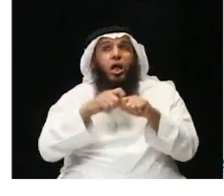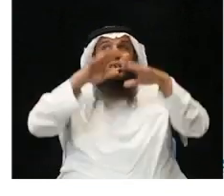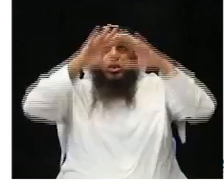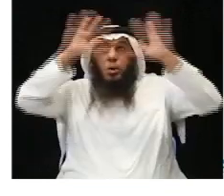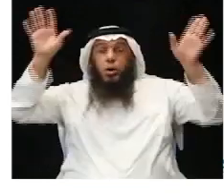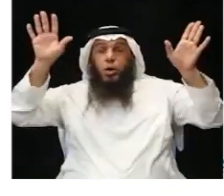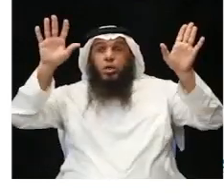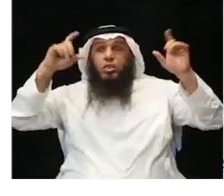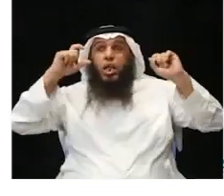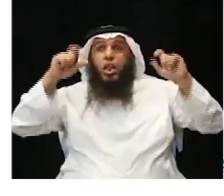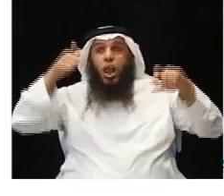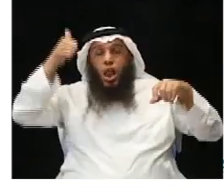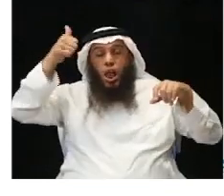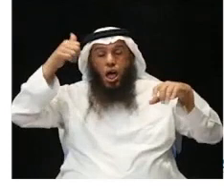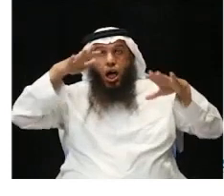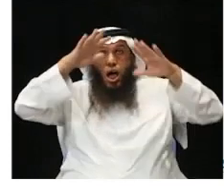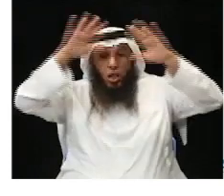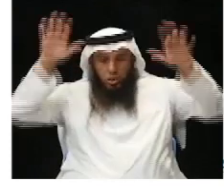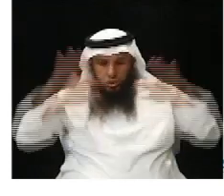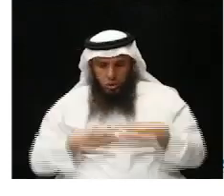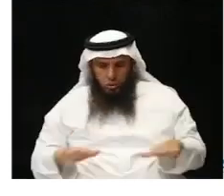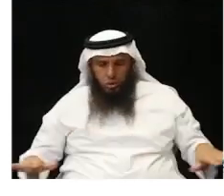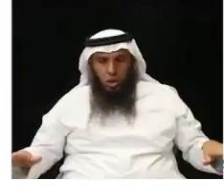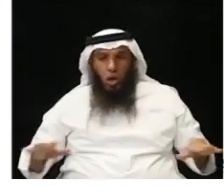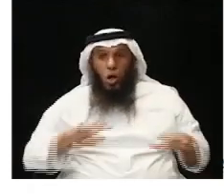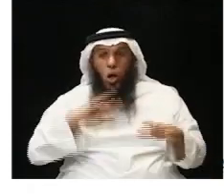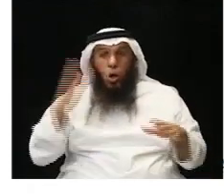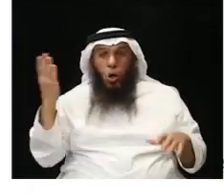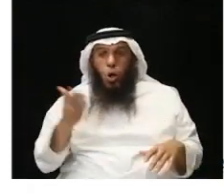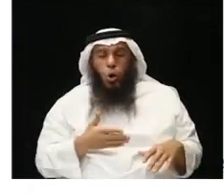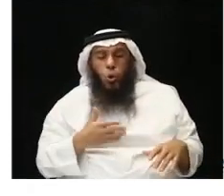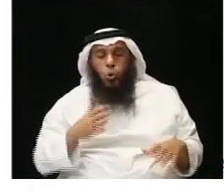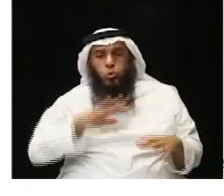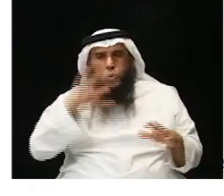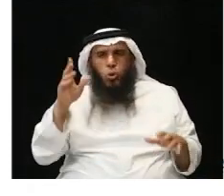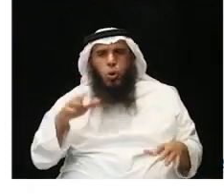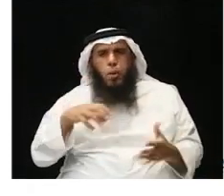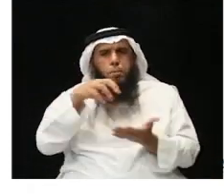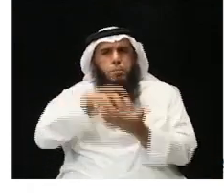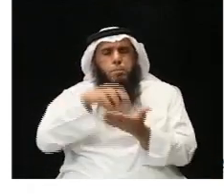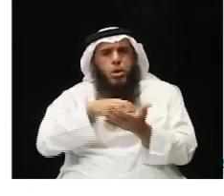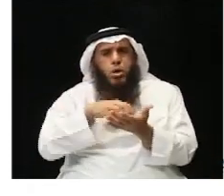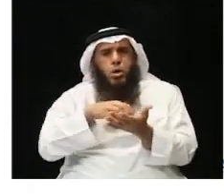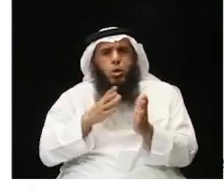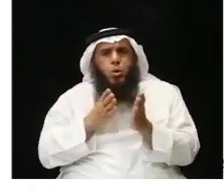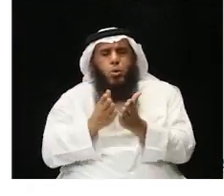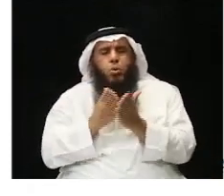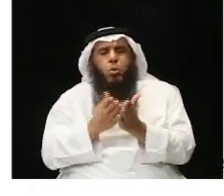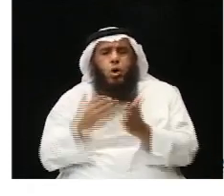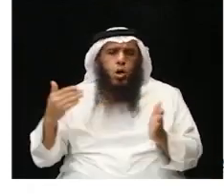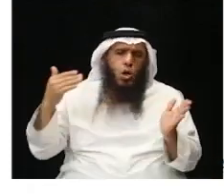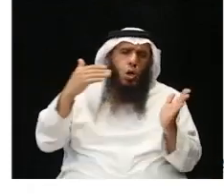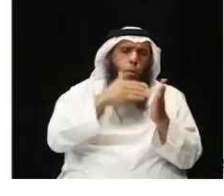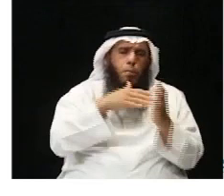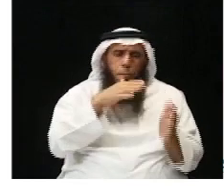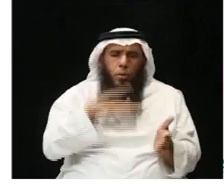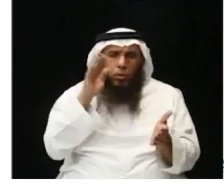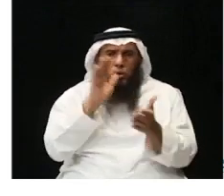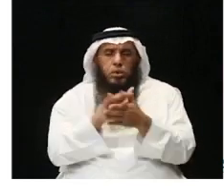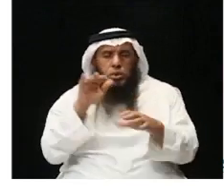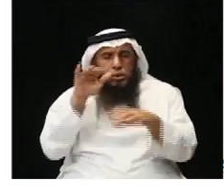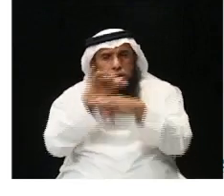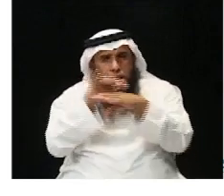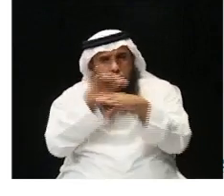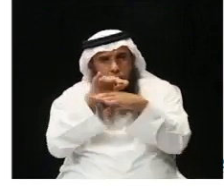والأرض. كل الرسل الذين أتوا من إبراهيم ونوح إلى نبينا عليه الصلاة والسلام كانوا